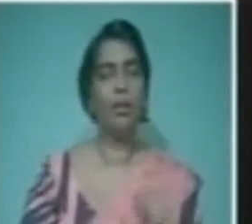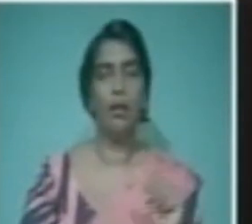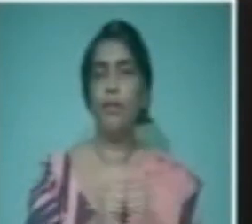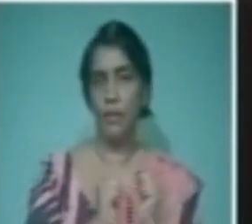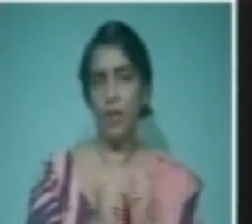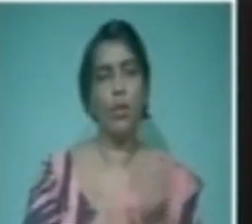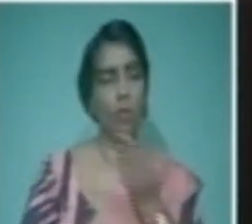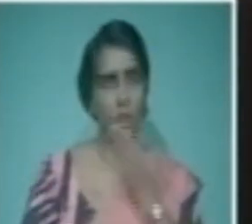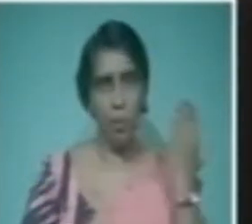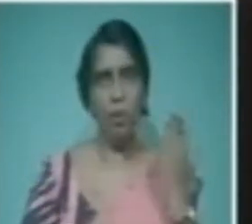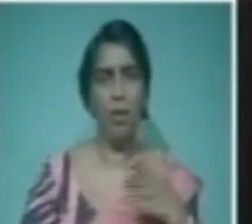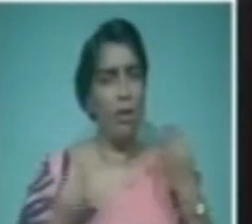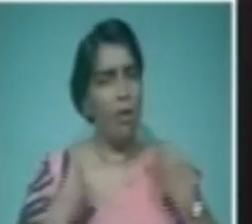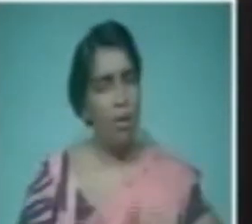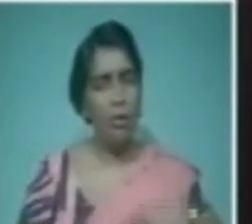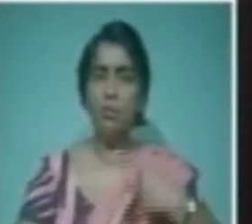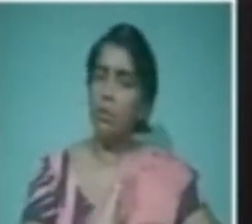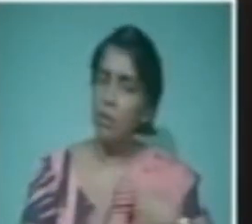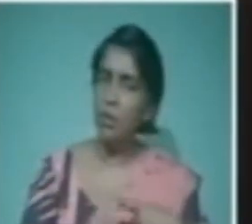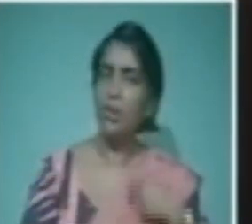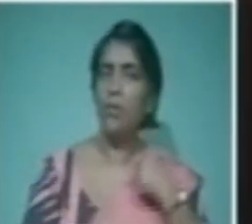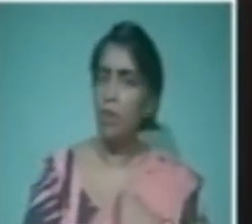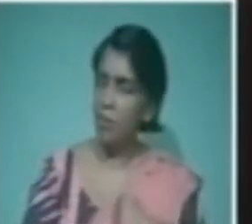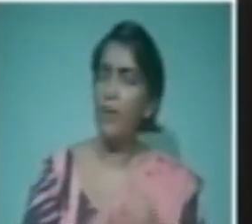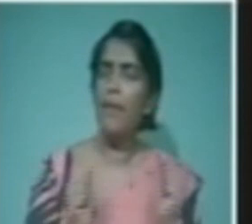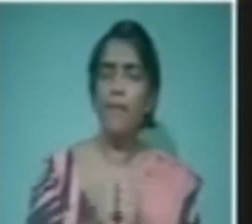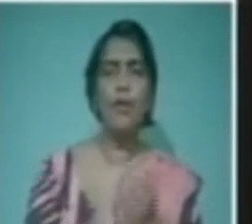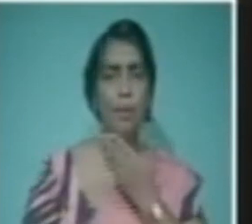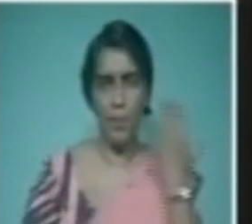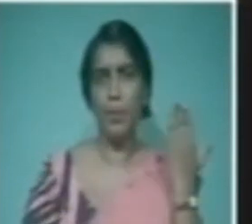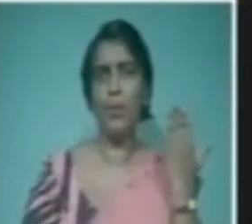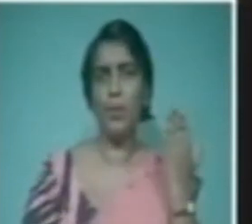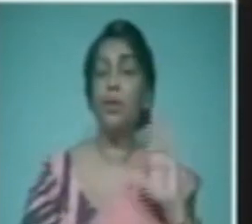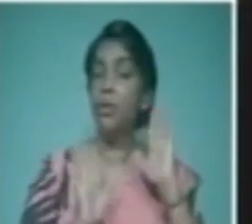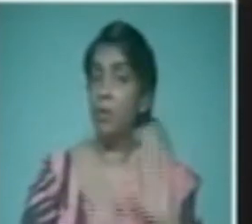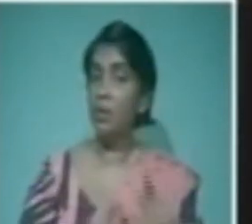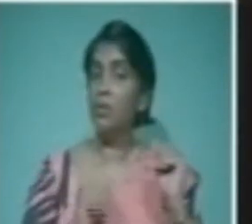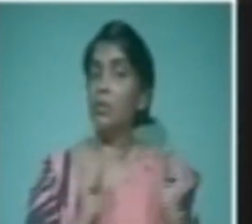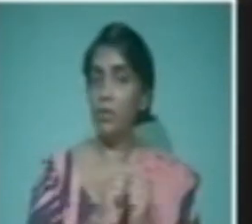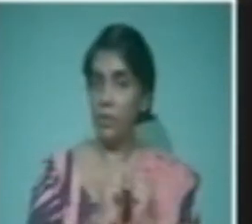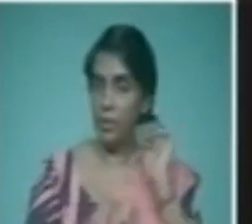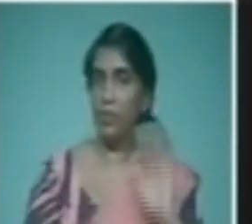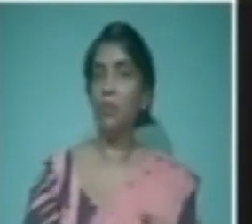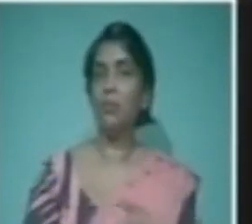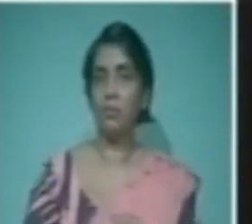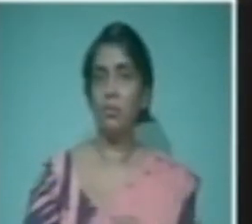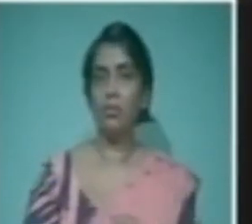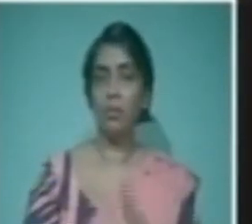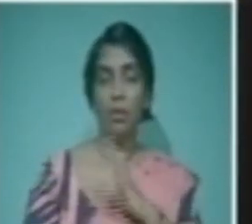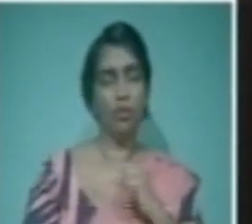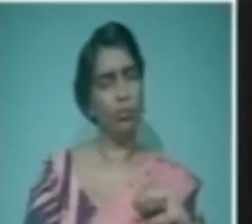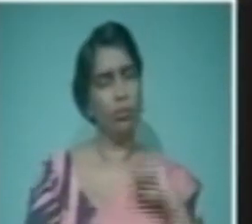dea, mi bangkulot tratatat bangkulot tanduota teika karanda puluan dea, hebei eika karanda nang, ikap